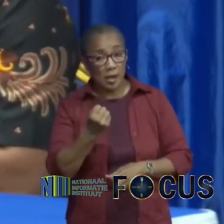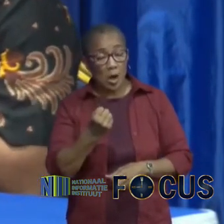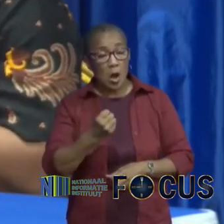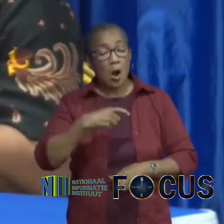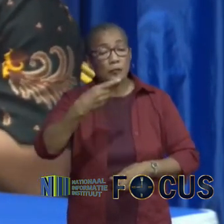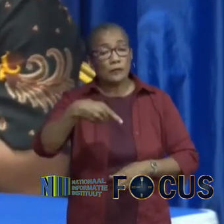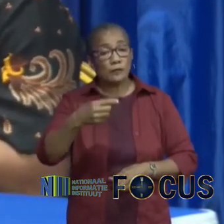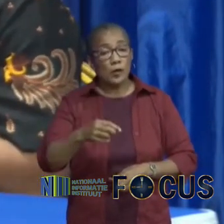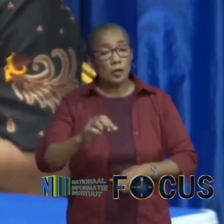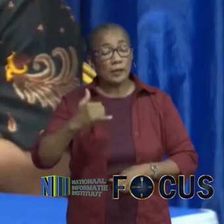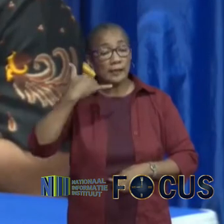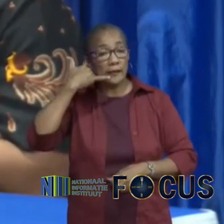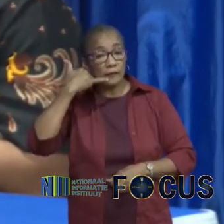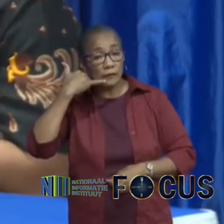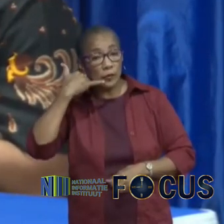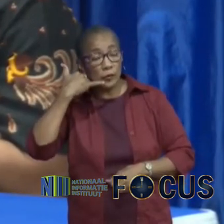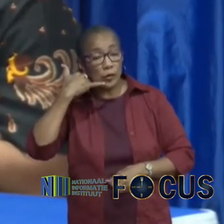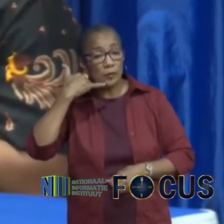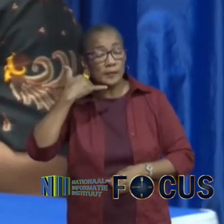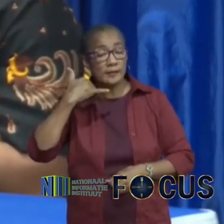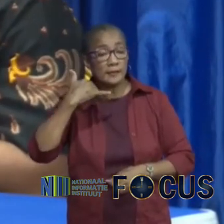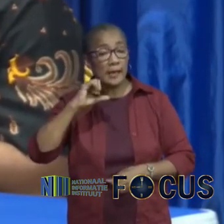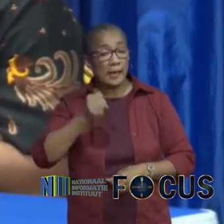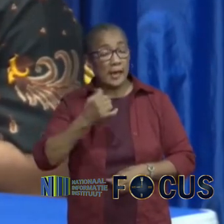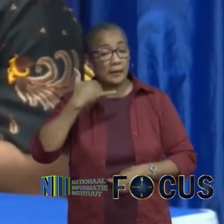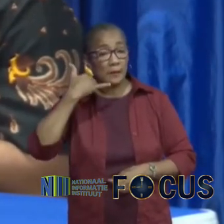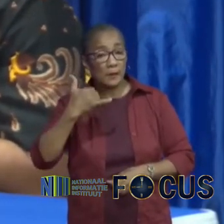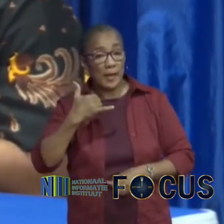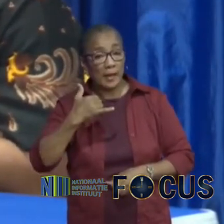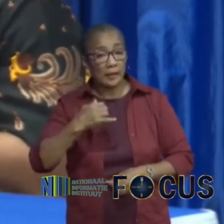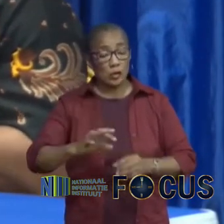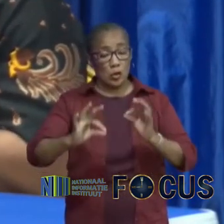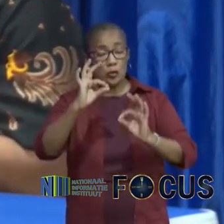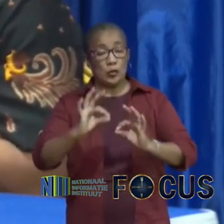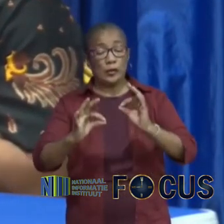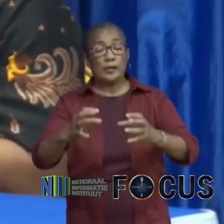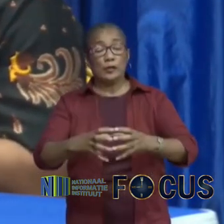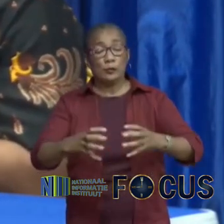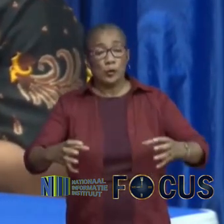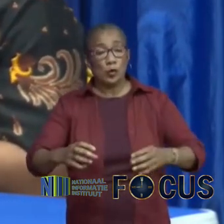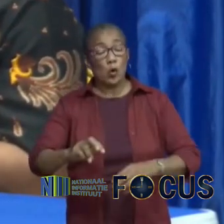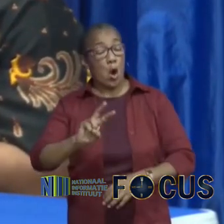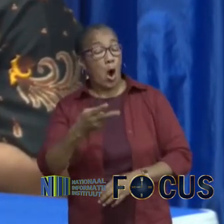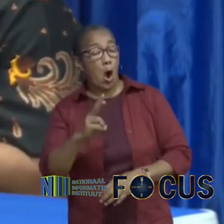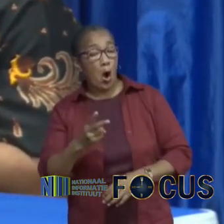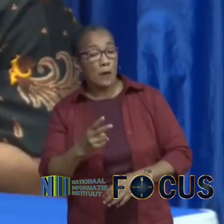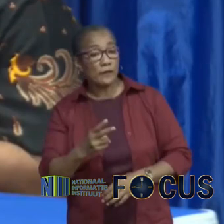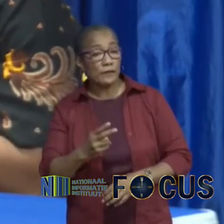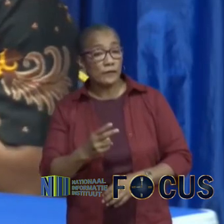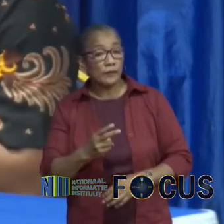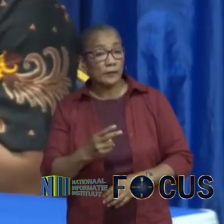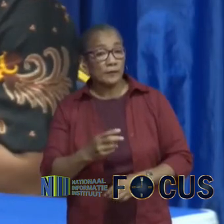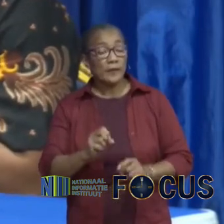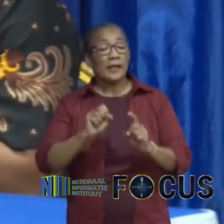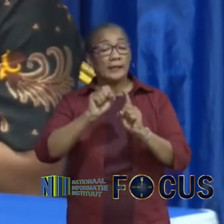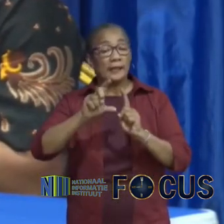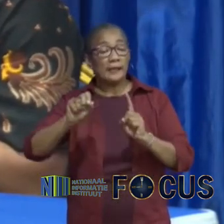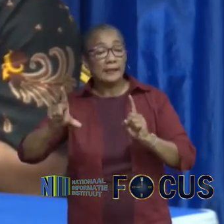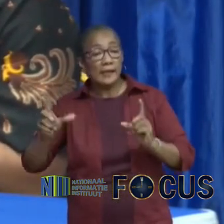volgende nummers. Men kan dan een klacht indienen bij het juridisch bureau. Of men kan dat ook digitaal